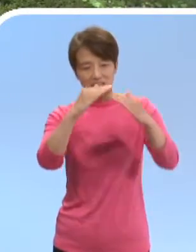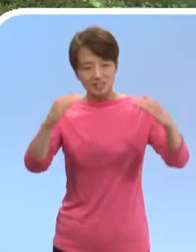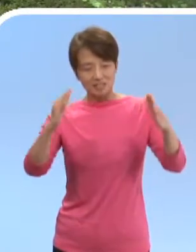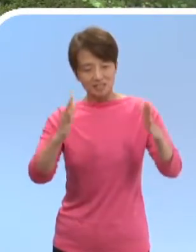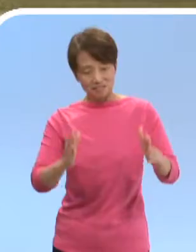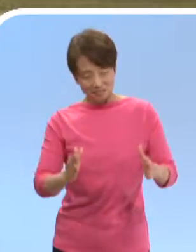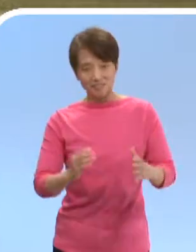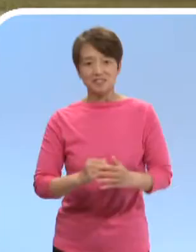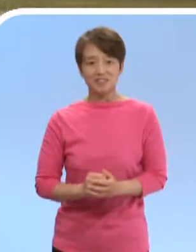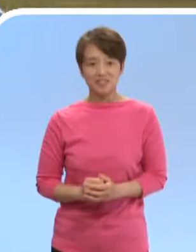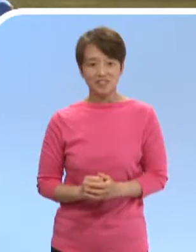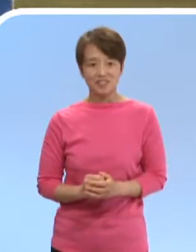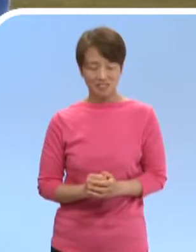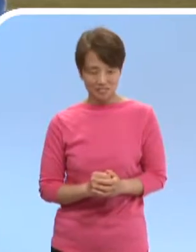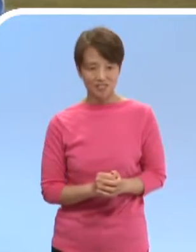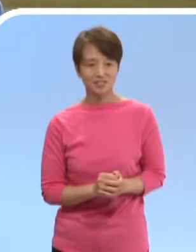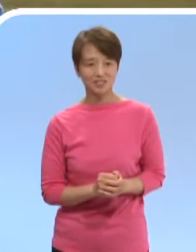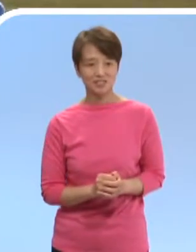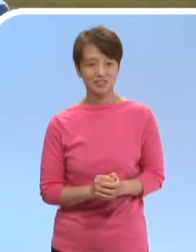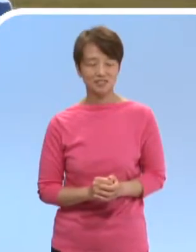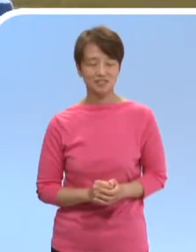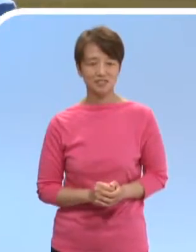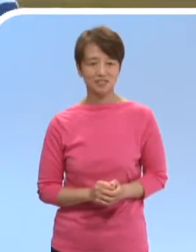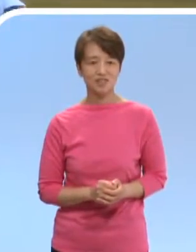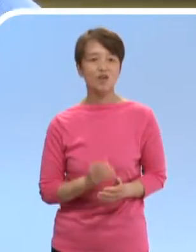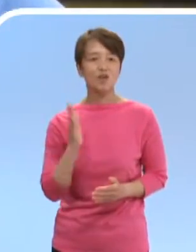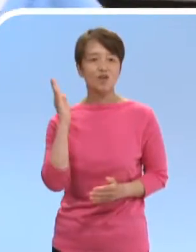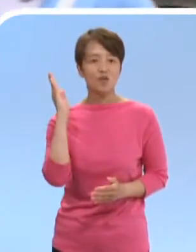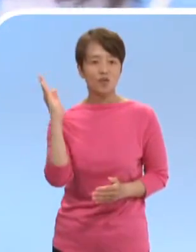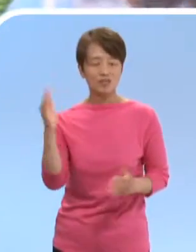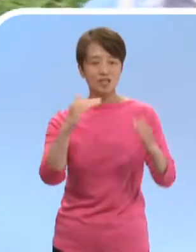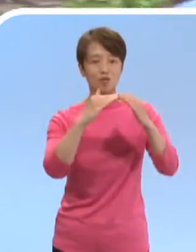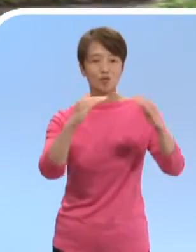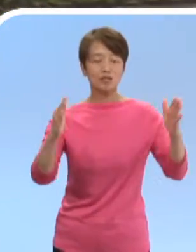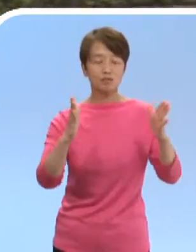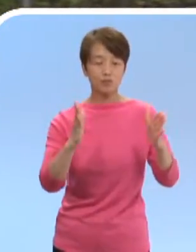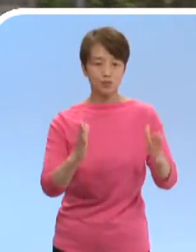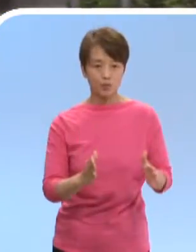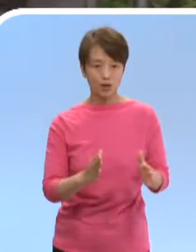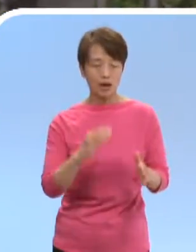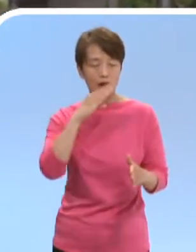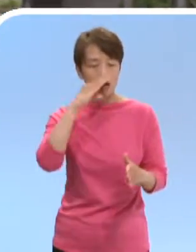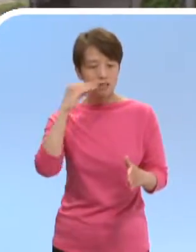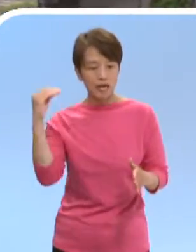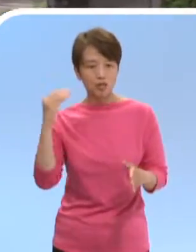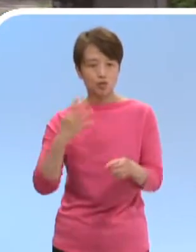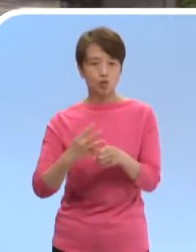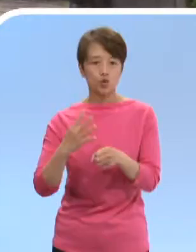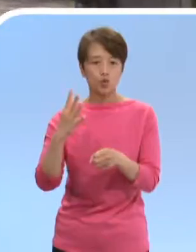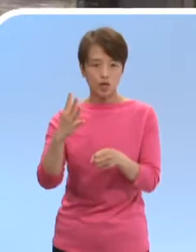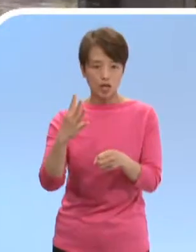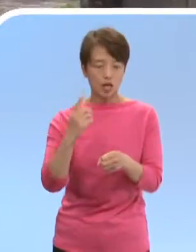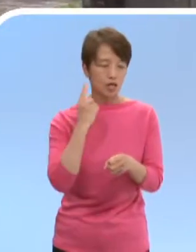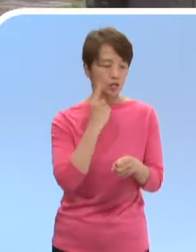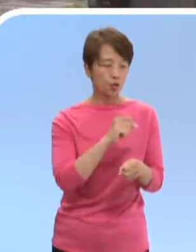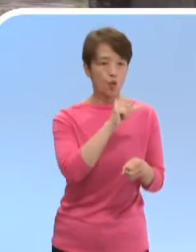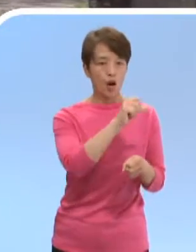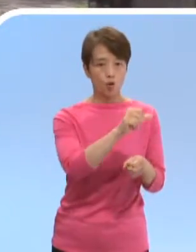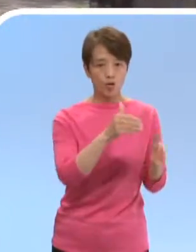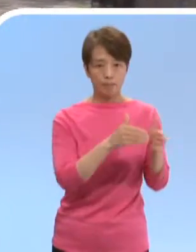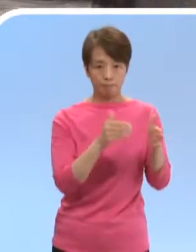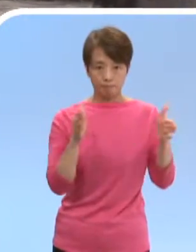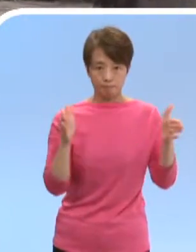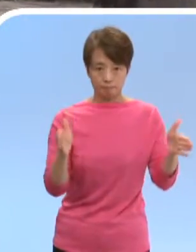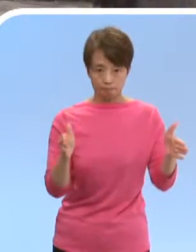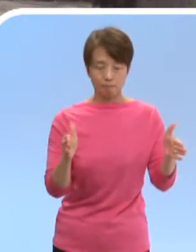風情、これはどういったものになるんですか。 はい、こちらの建物は大正4年から昭和5年に